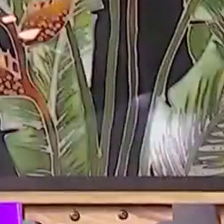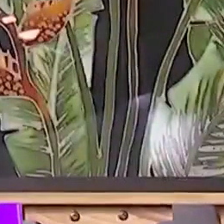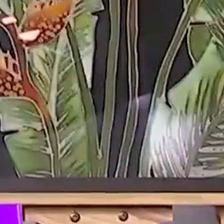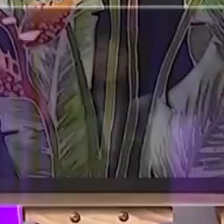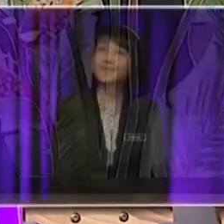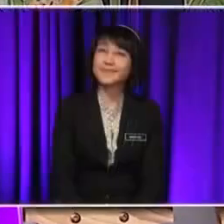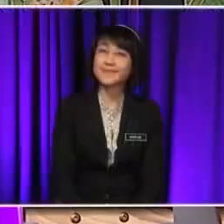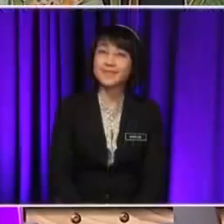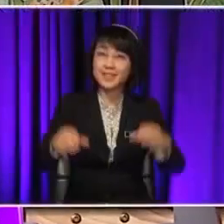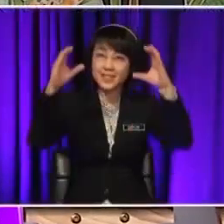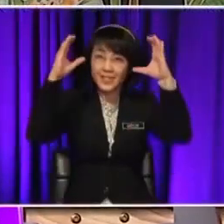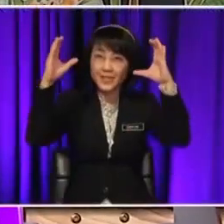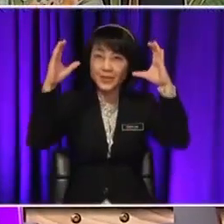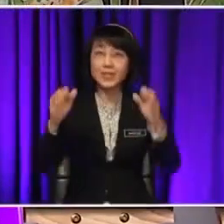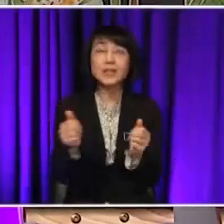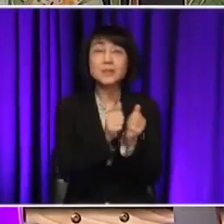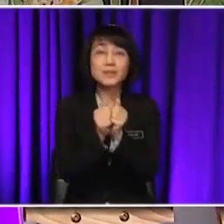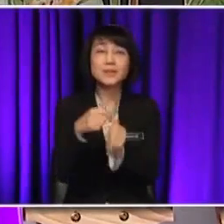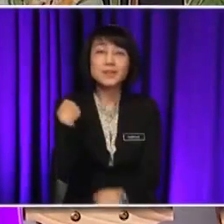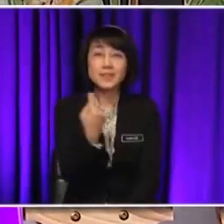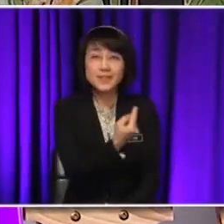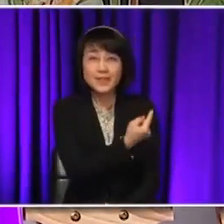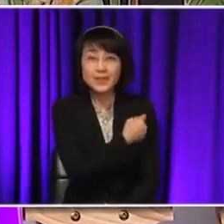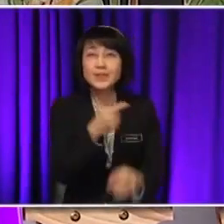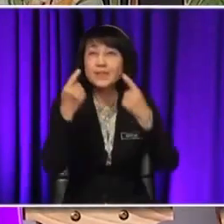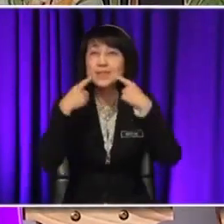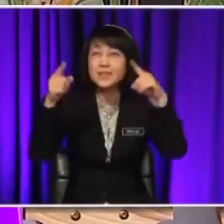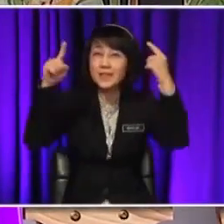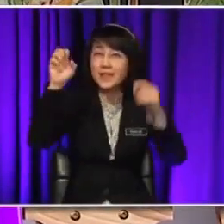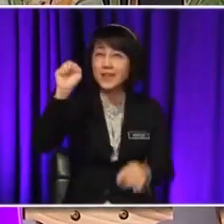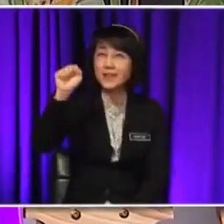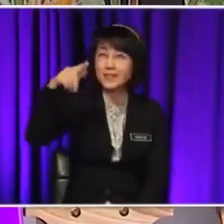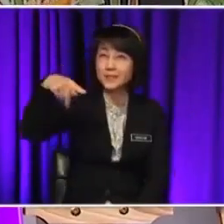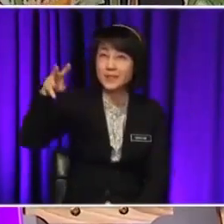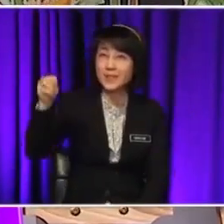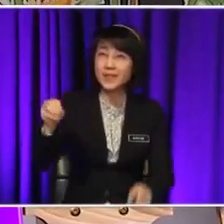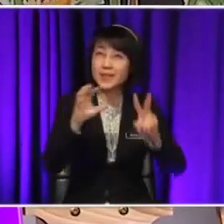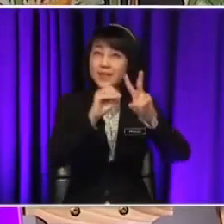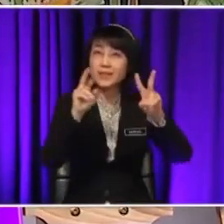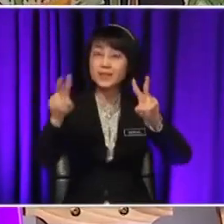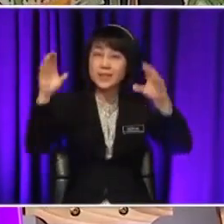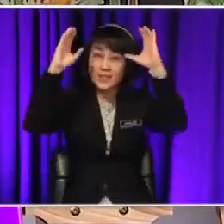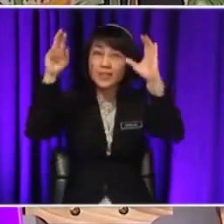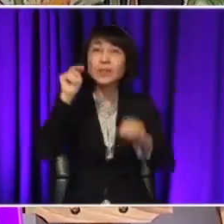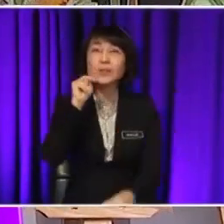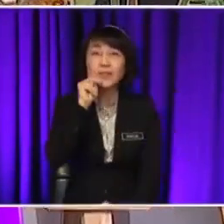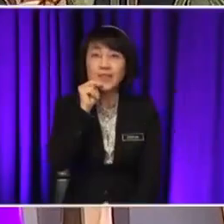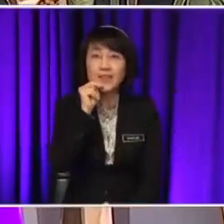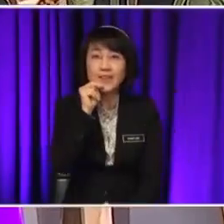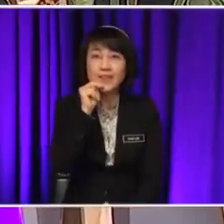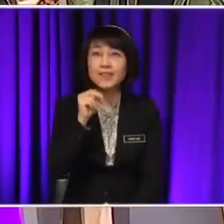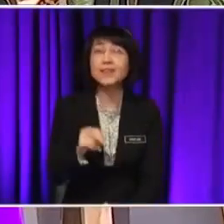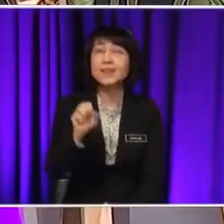Itulah dia cikgu yang bakal bersama-sama kita pada hari ini untuk sukses SPM 2022. Cikgu Nadia daripada SMK